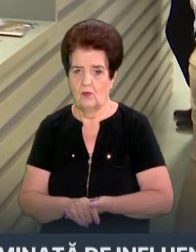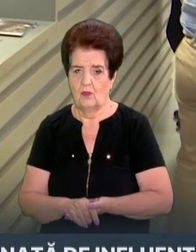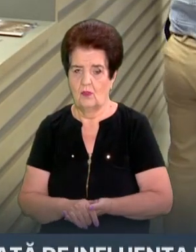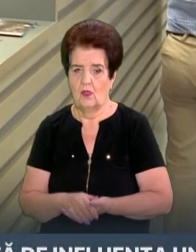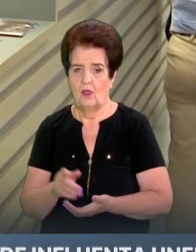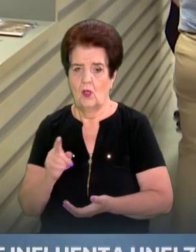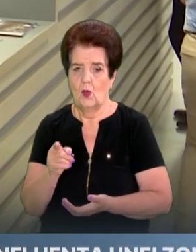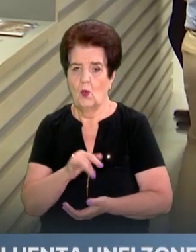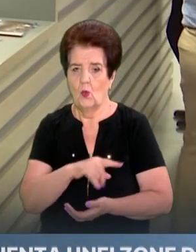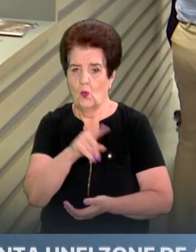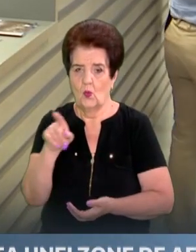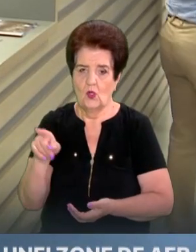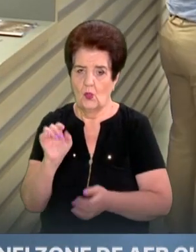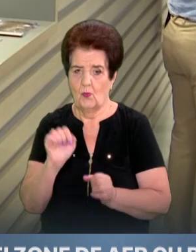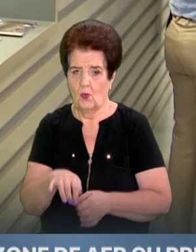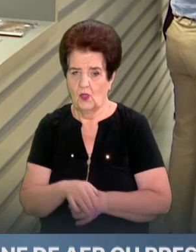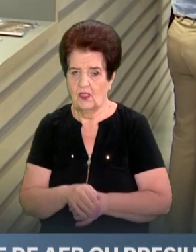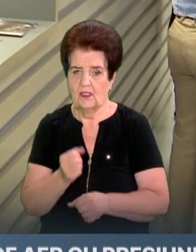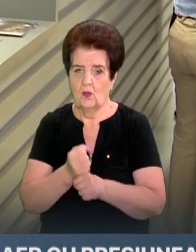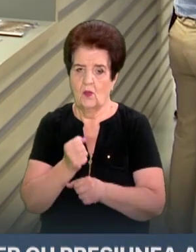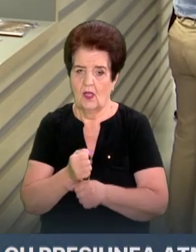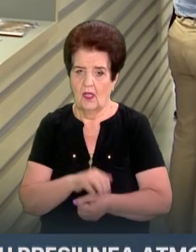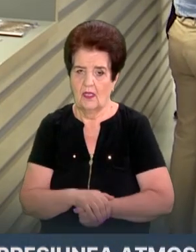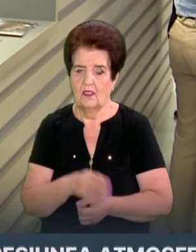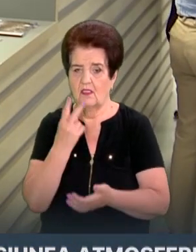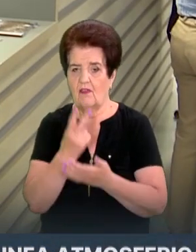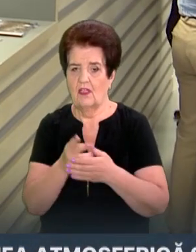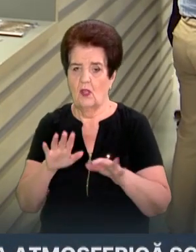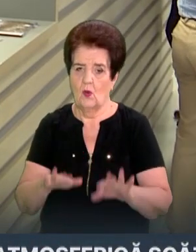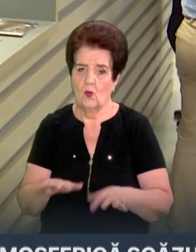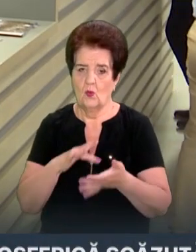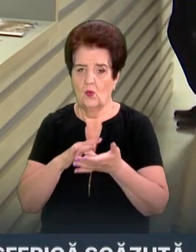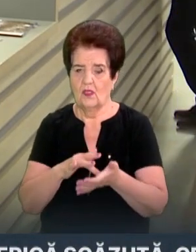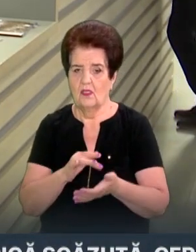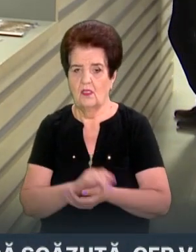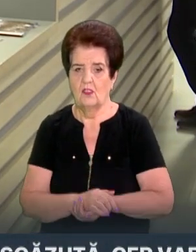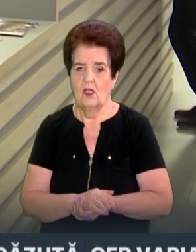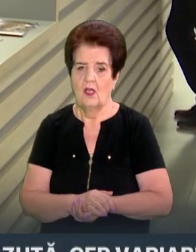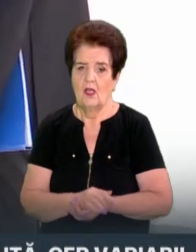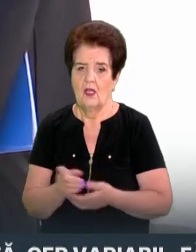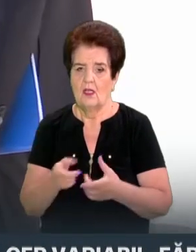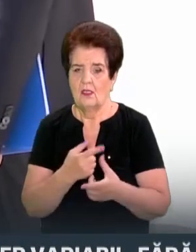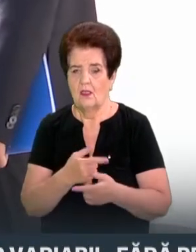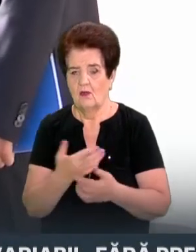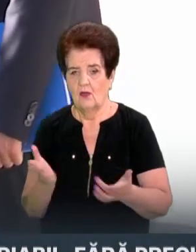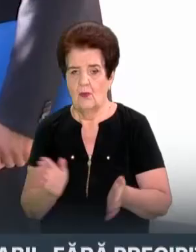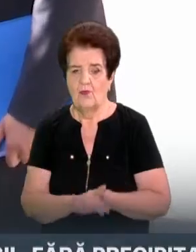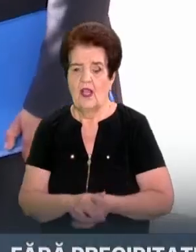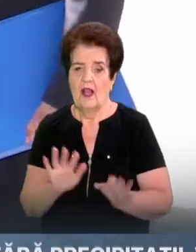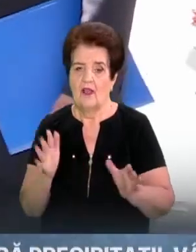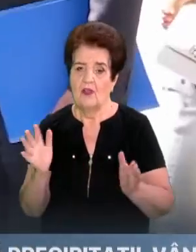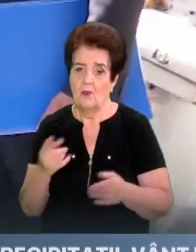cunoască, unde pot să apeleze, să vadă ceva, locuri turistice sau să primească un ghidaj. Prezent la